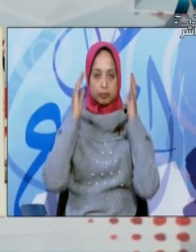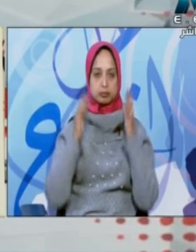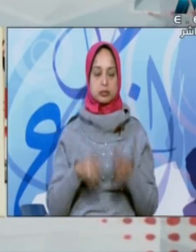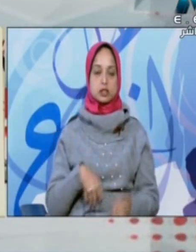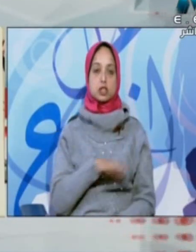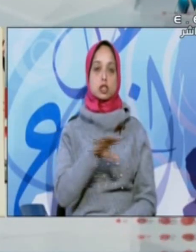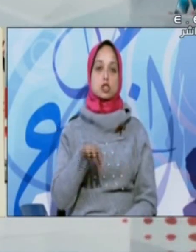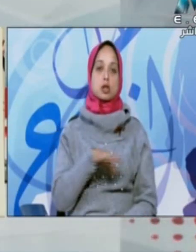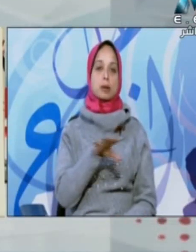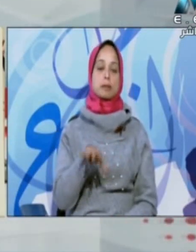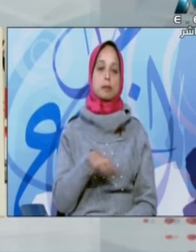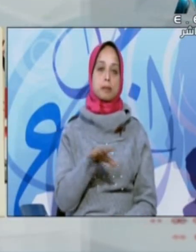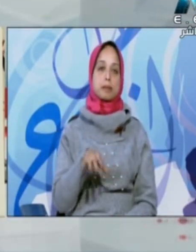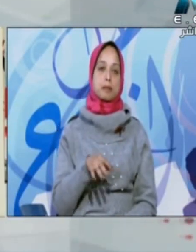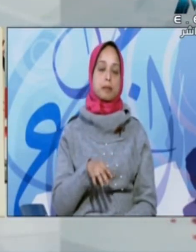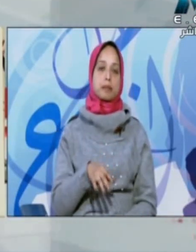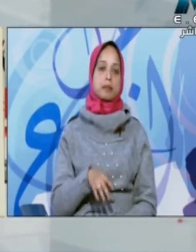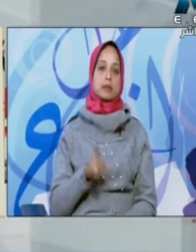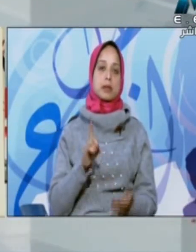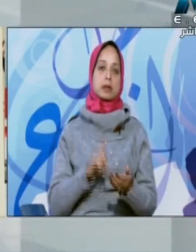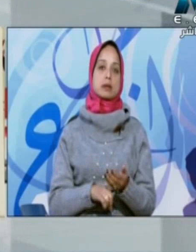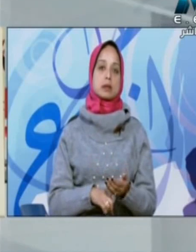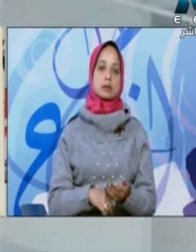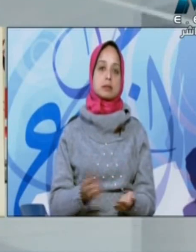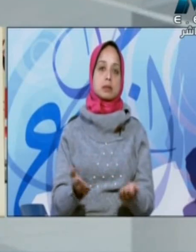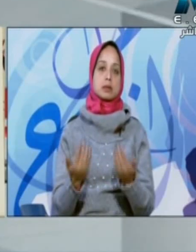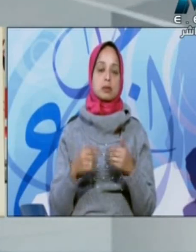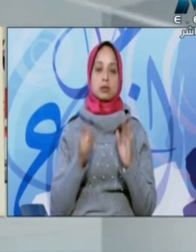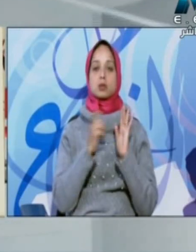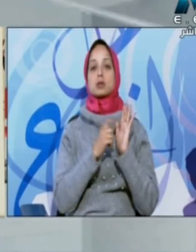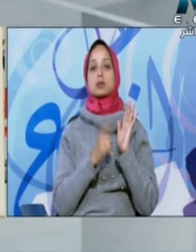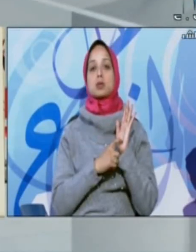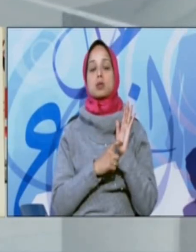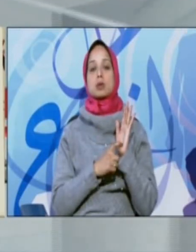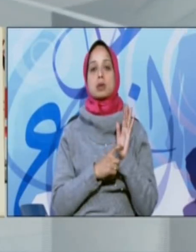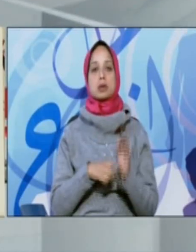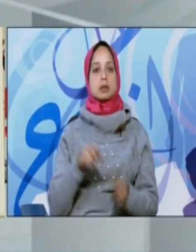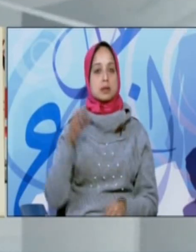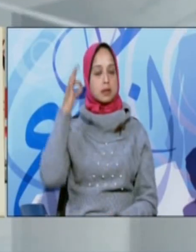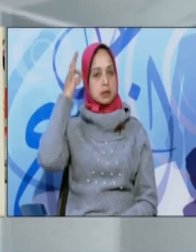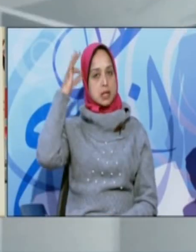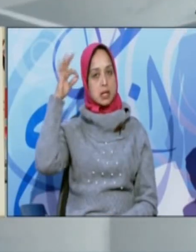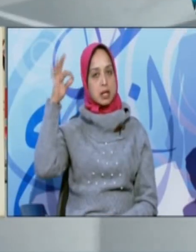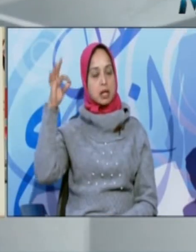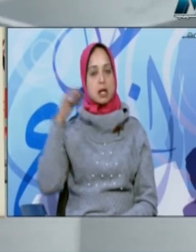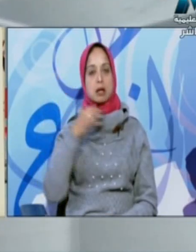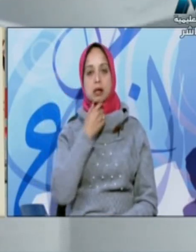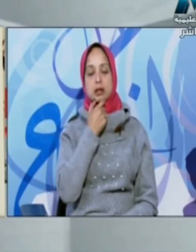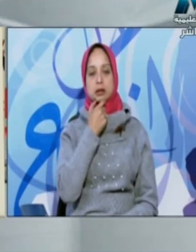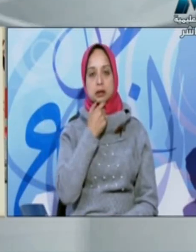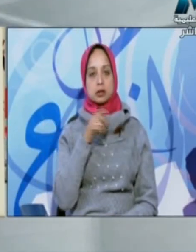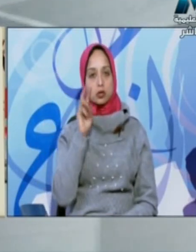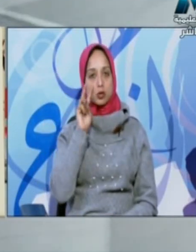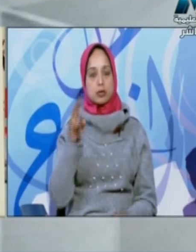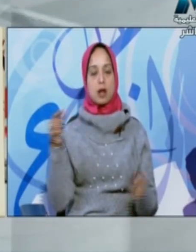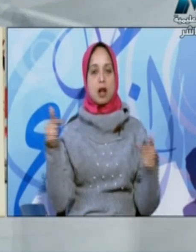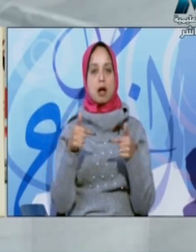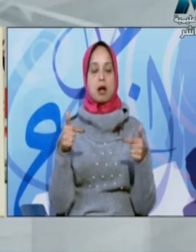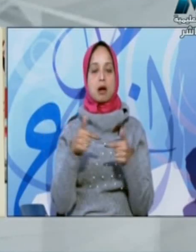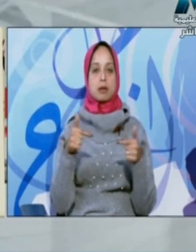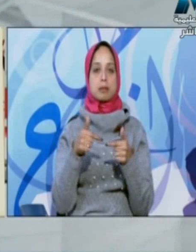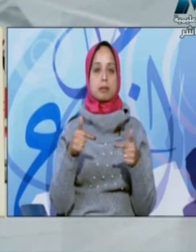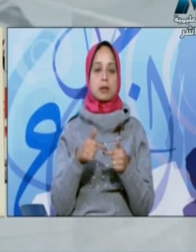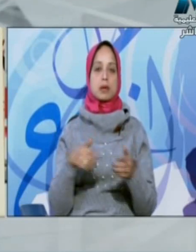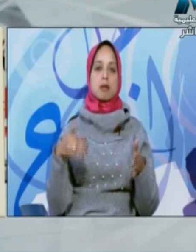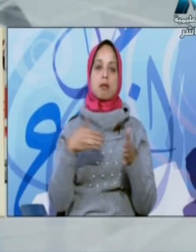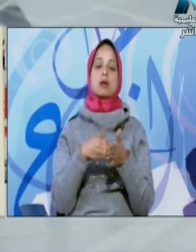الشعب للمطالبه بالدستور. ركز كده وشوف الذكاء الانجليزي. الحرب ايه اللي حصل فيها؟ اقتربت الحرب من